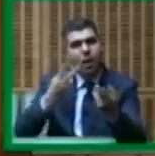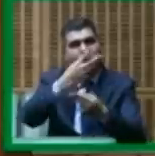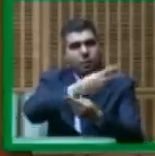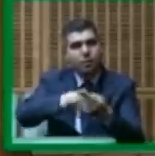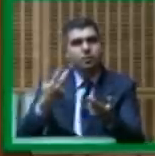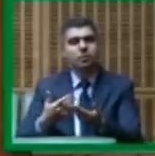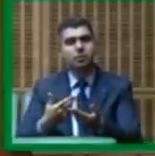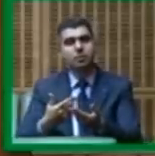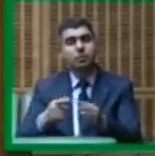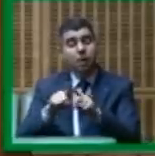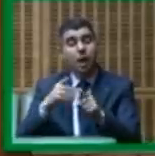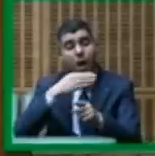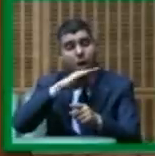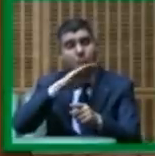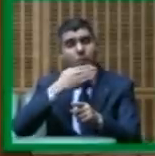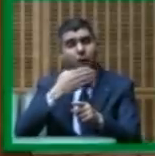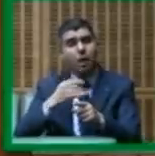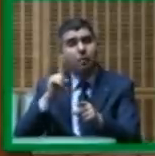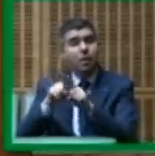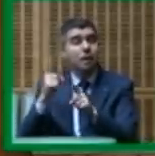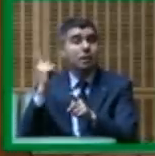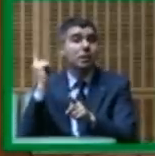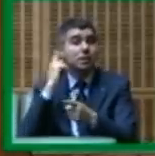لله كيجيو باقيين كيجيو وكيسمعوا.